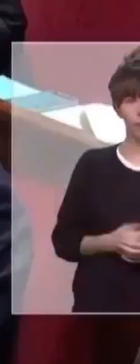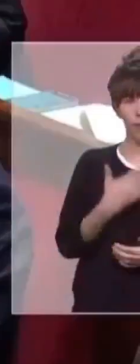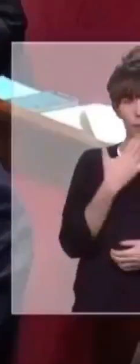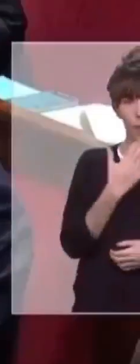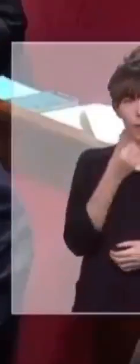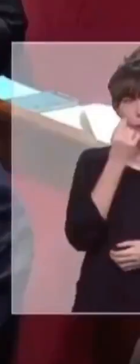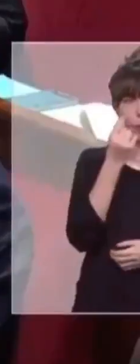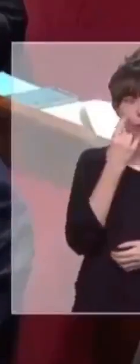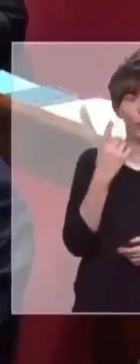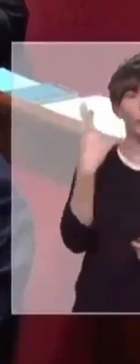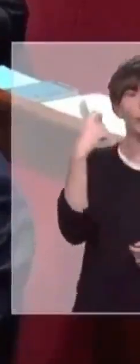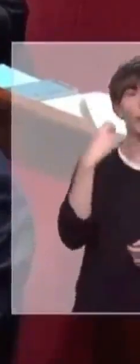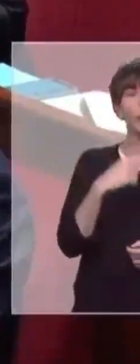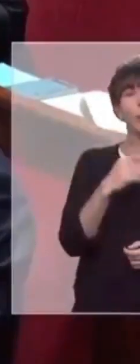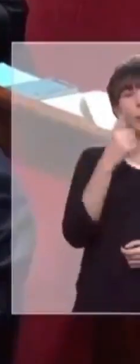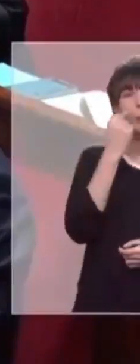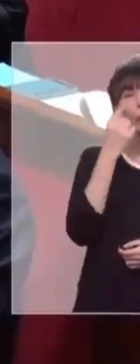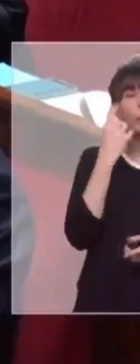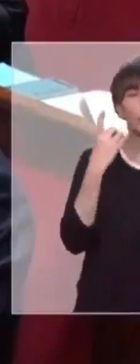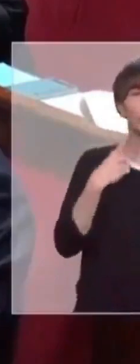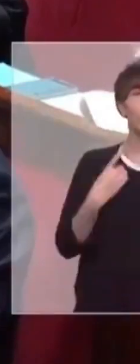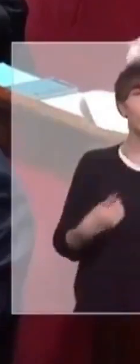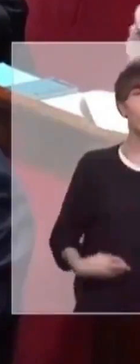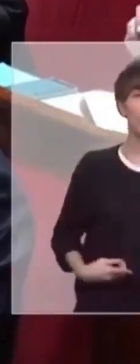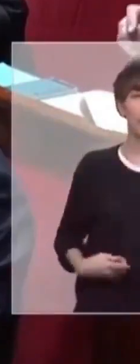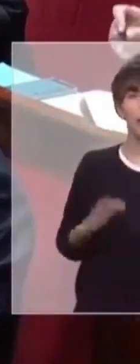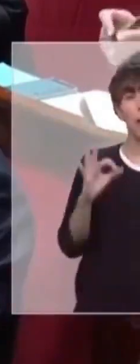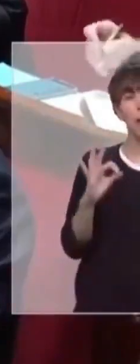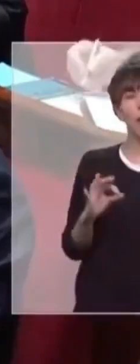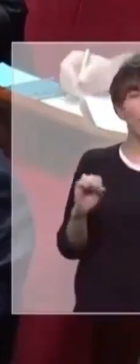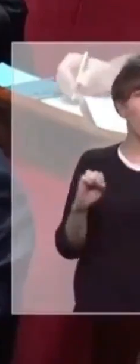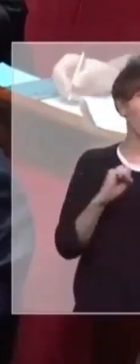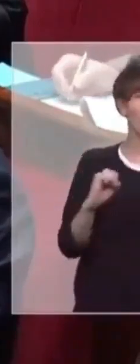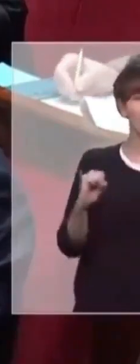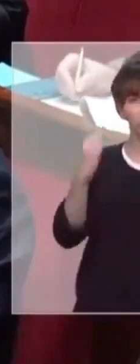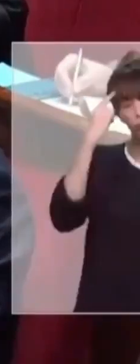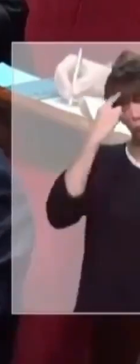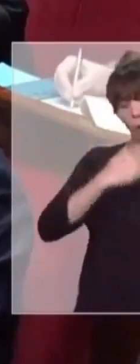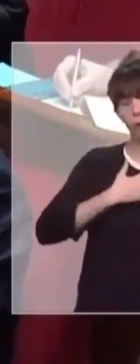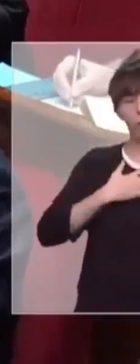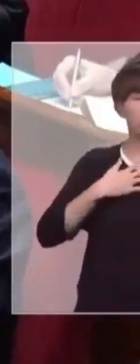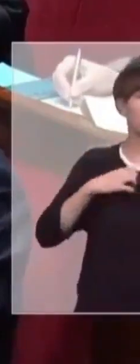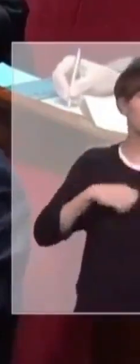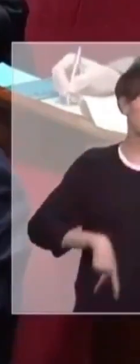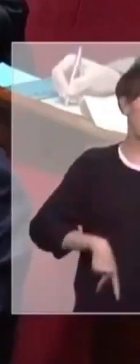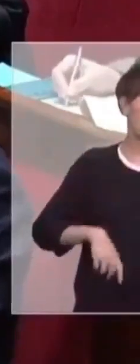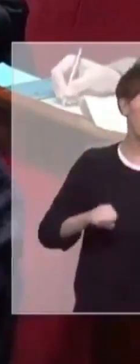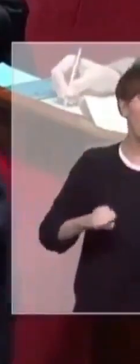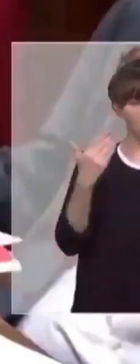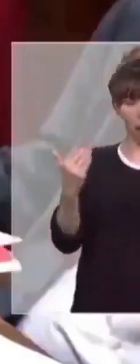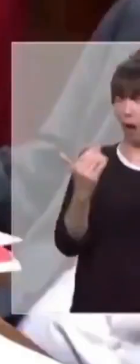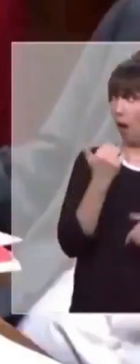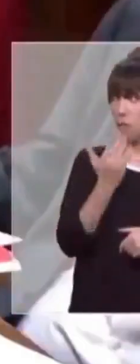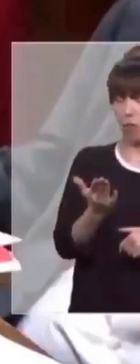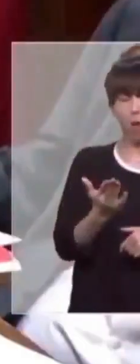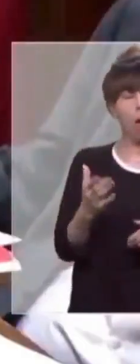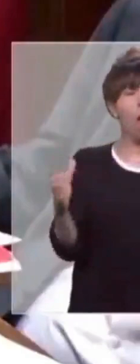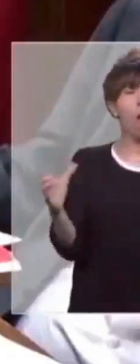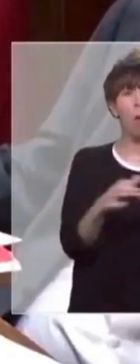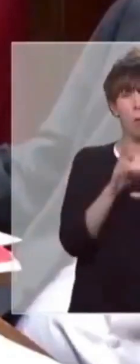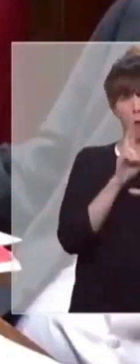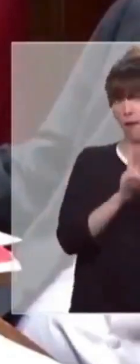المقاطعه طبعا بتصنيف هذا الفعل كعقوبه. وتم طبعا